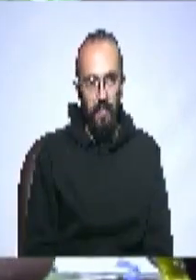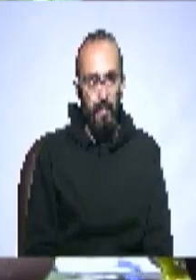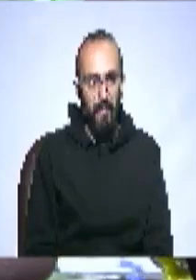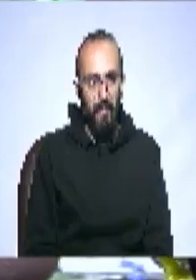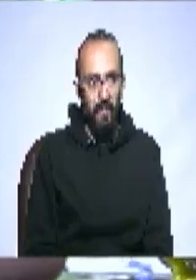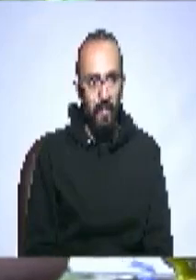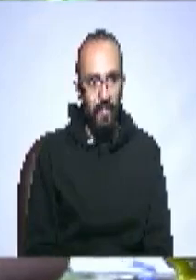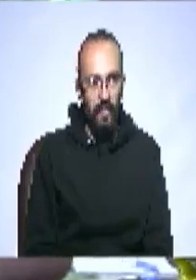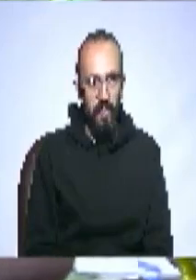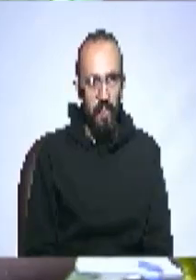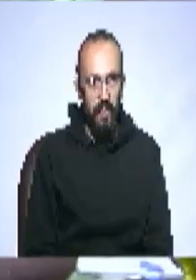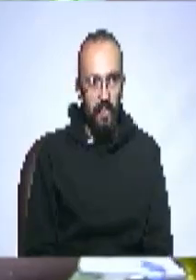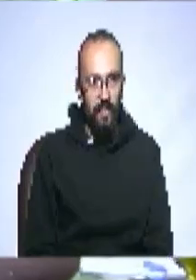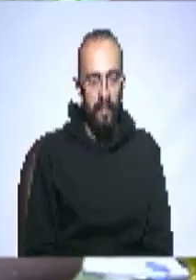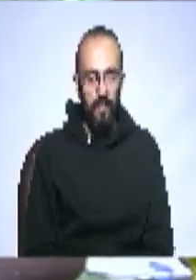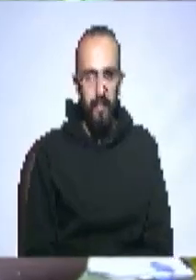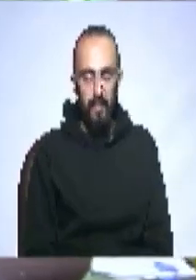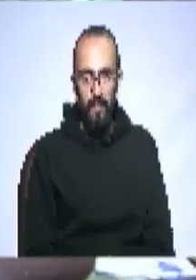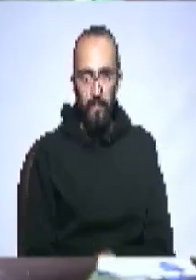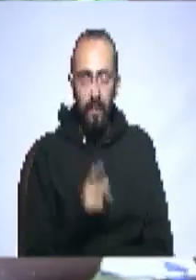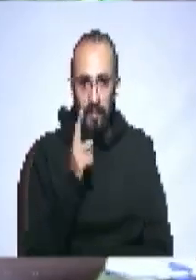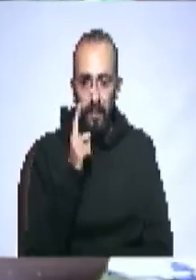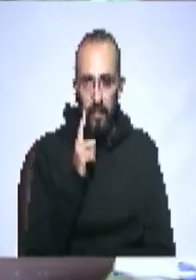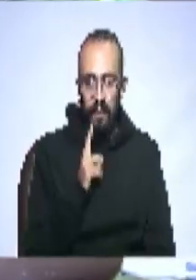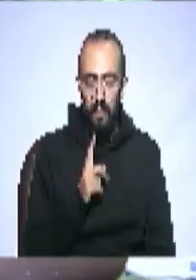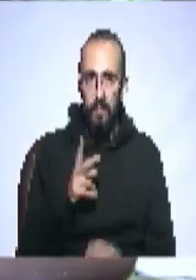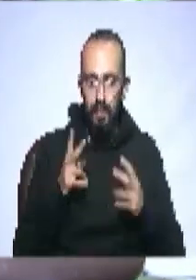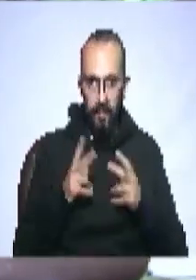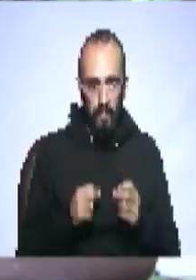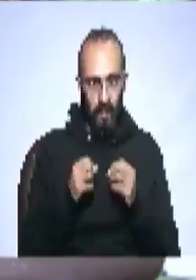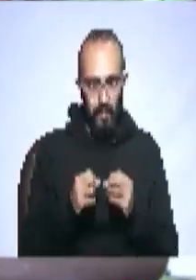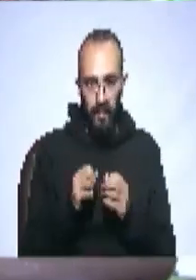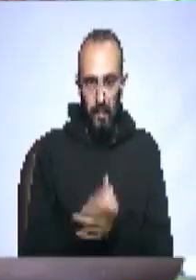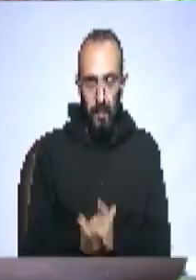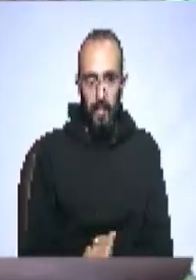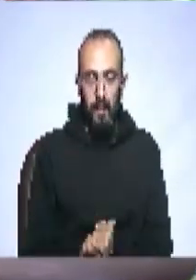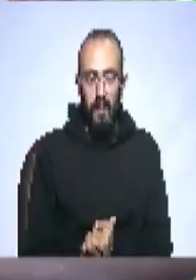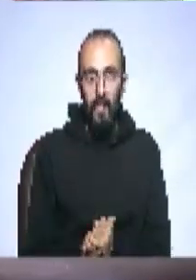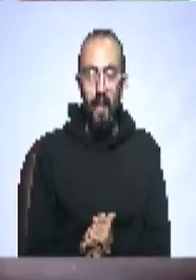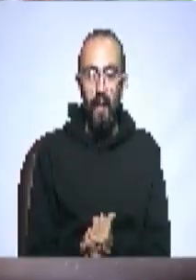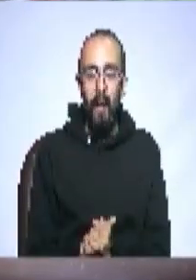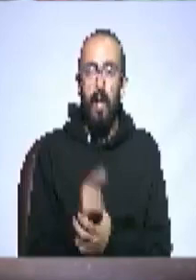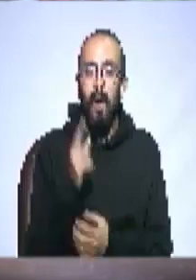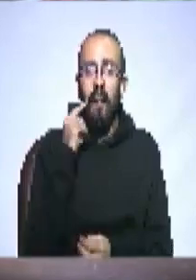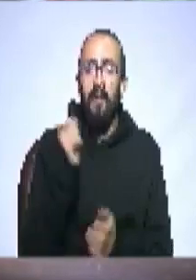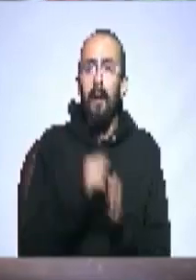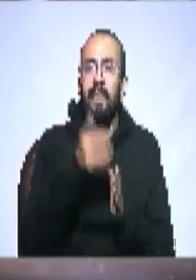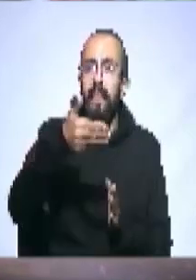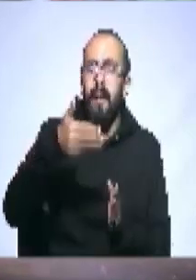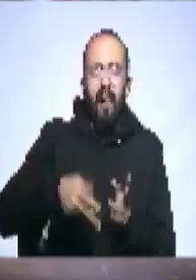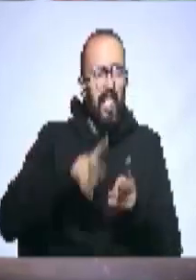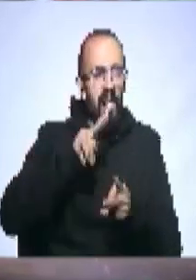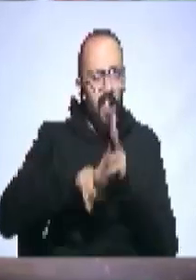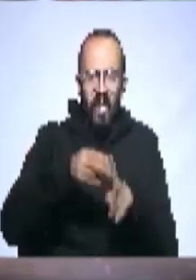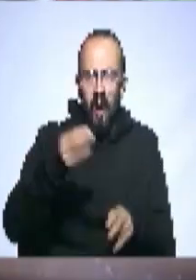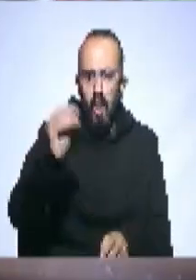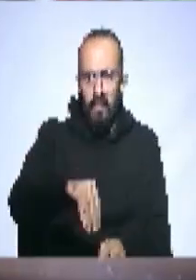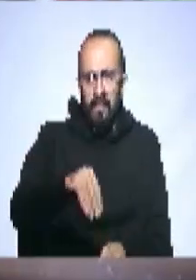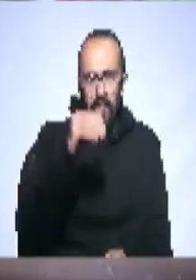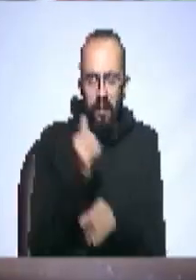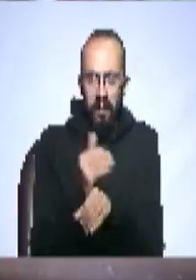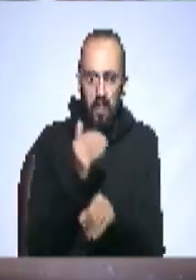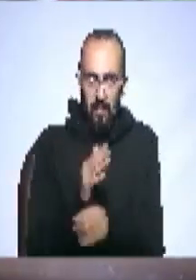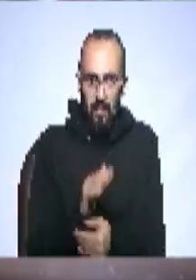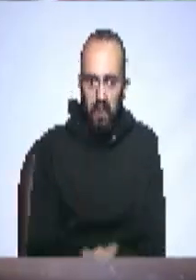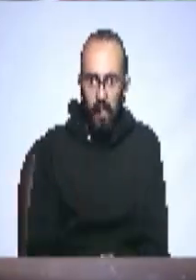المهلبية دي من الحاجات الفخمة جدا، هنحط عليها بقى الموجود عند حضرتك في البيت. ايه الموجود عند حضرتك؟ اي حاجة موجودة عند حضرتك